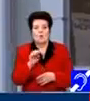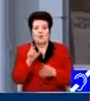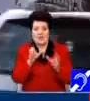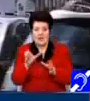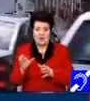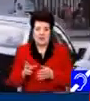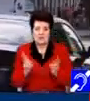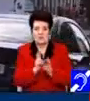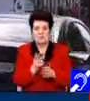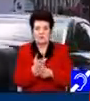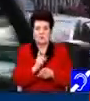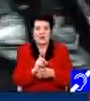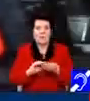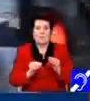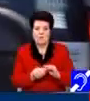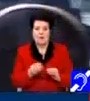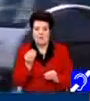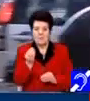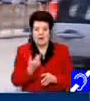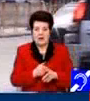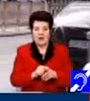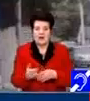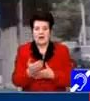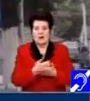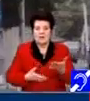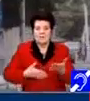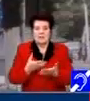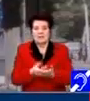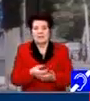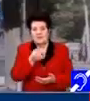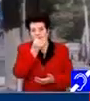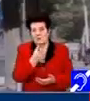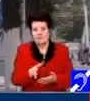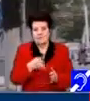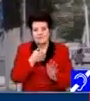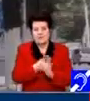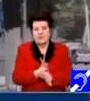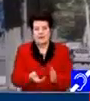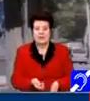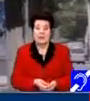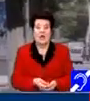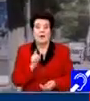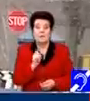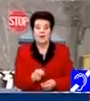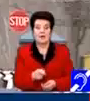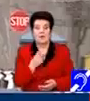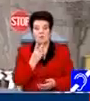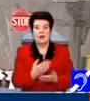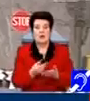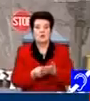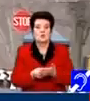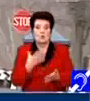se confruntă cu o mare problemă. Banii pe care îi plătesc oamenii pentru ele nu sunt cheltuiți transparent. Prin urmare, scumpirea